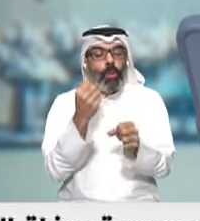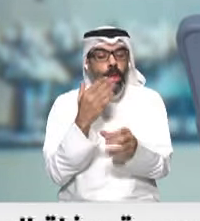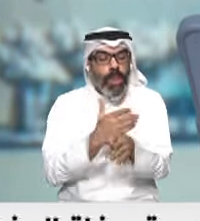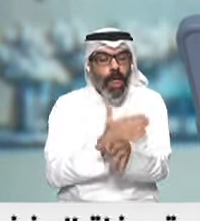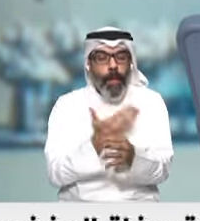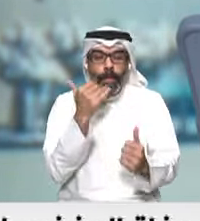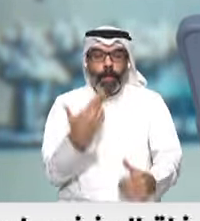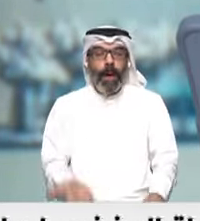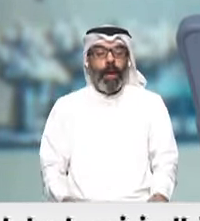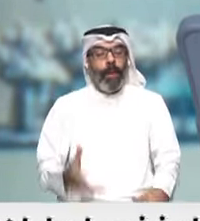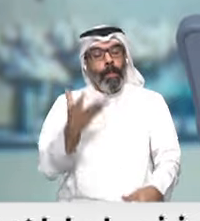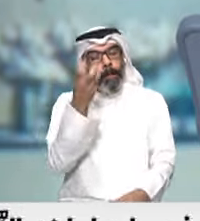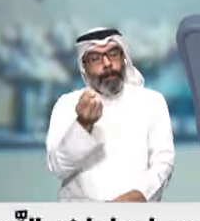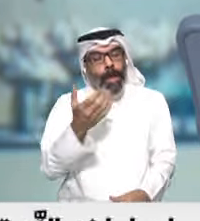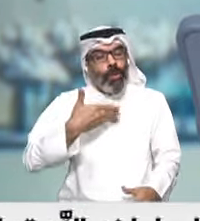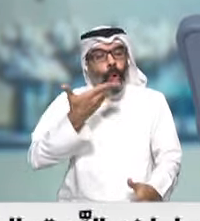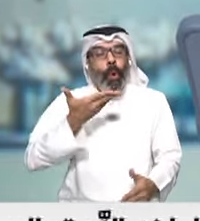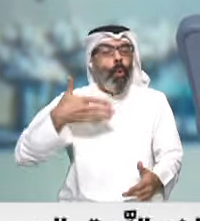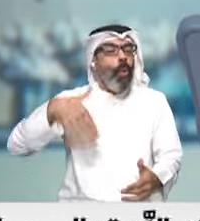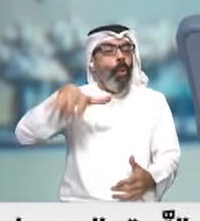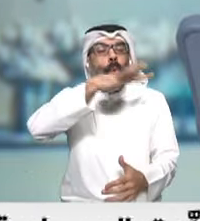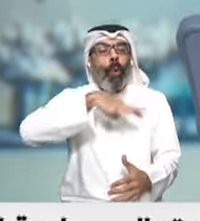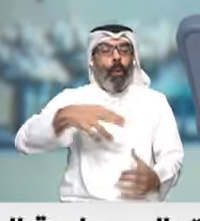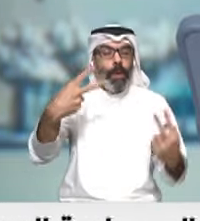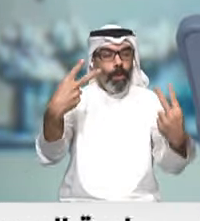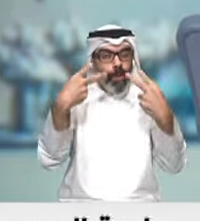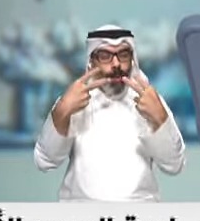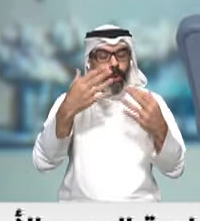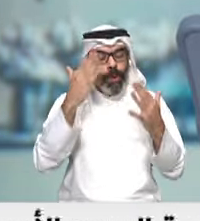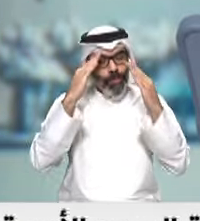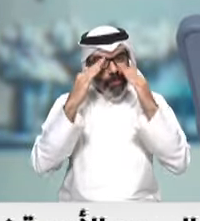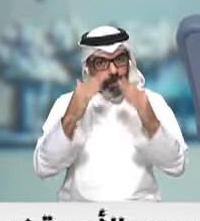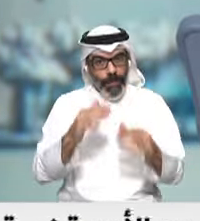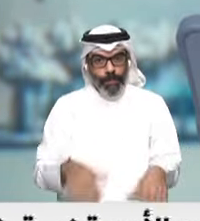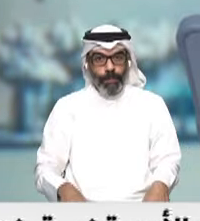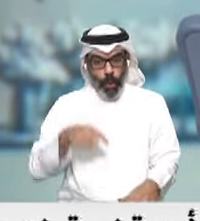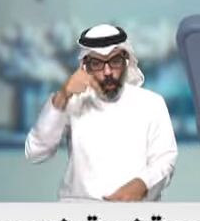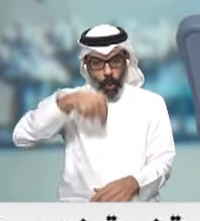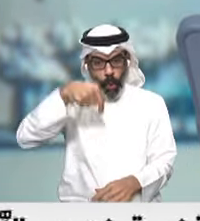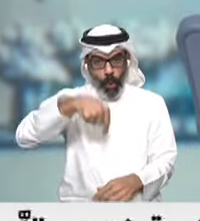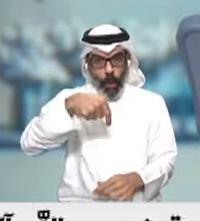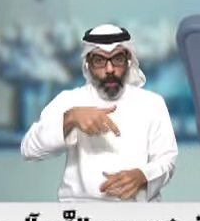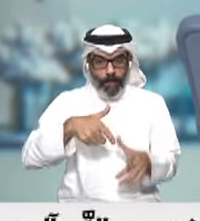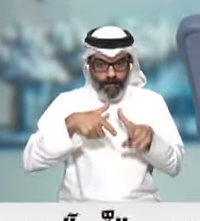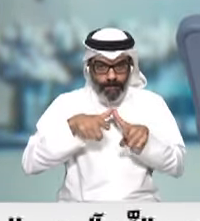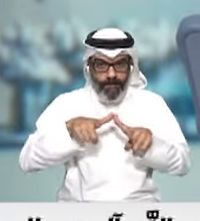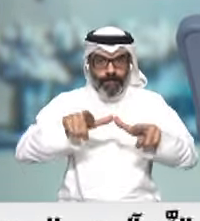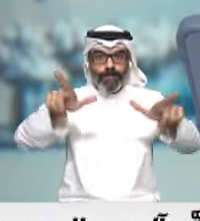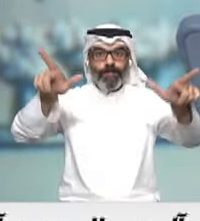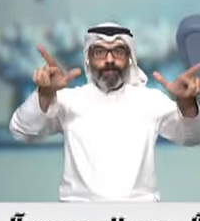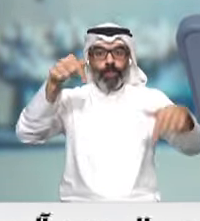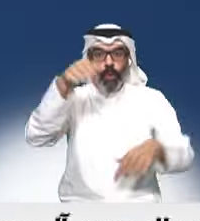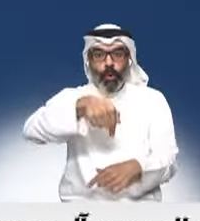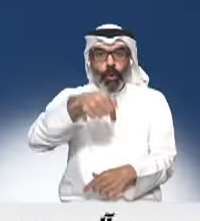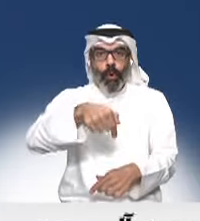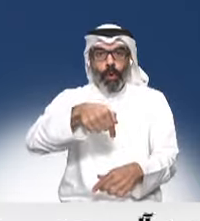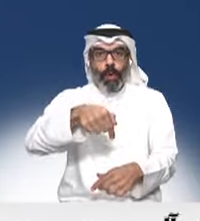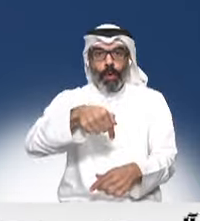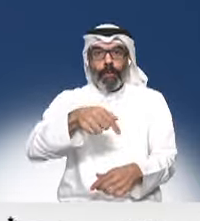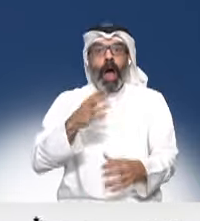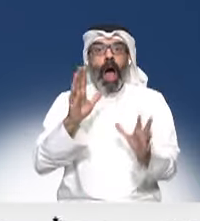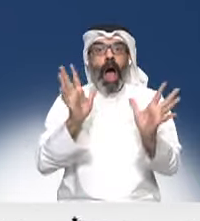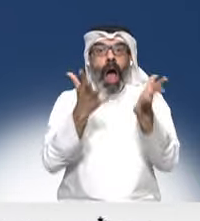امسي عليكم الساده المستمعين طبعا احنا اليوم باطلاق الخدمه تحويل نقل